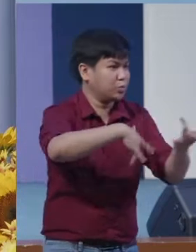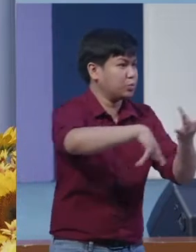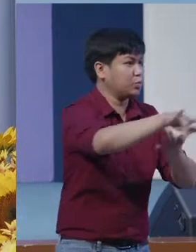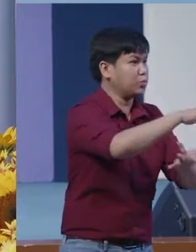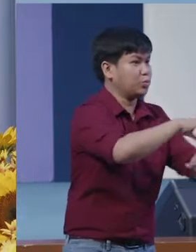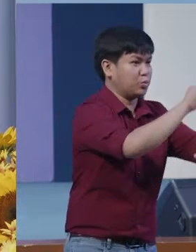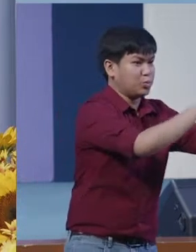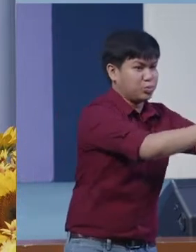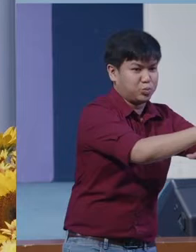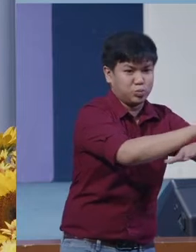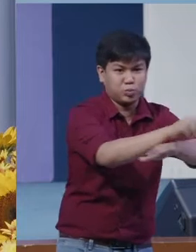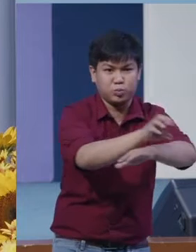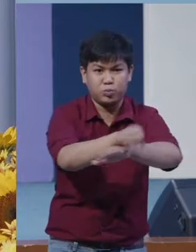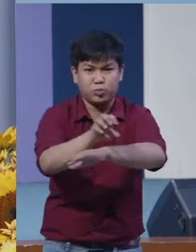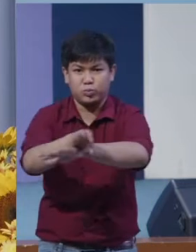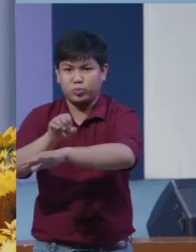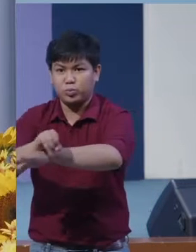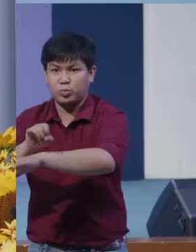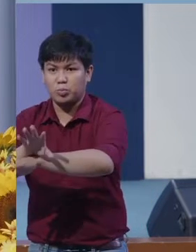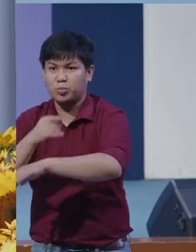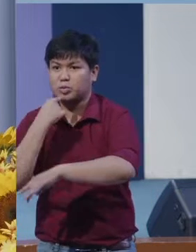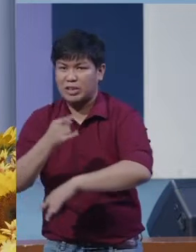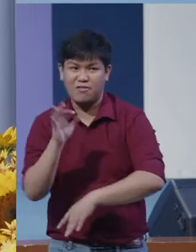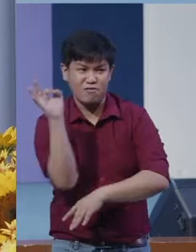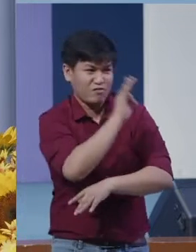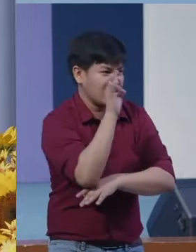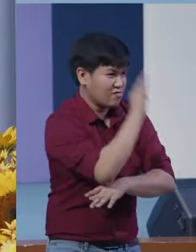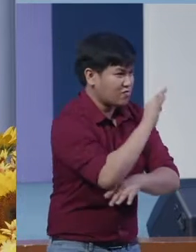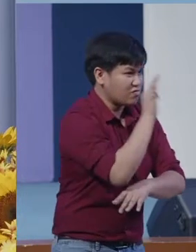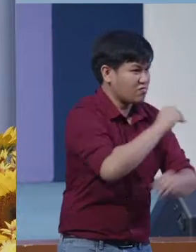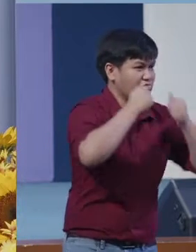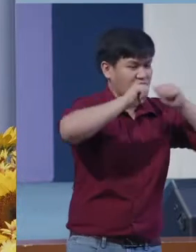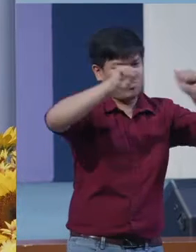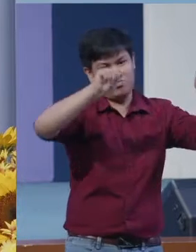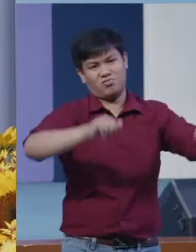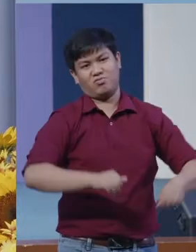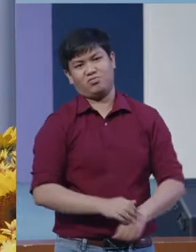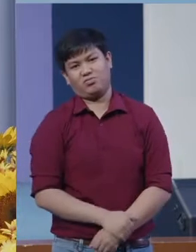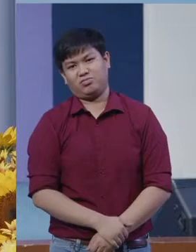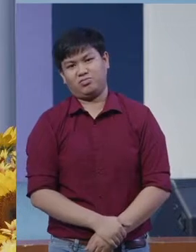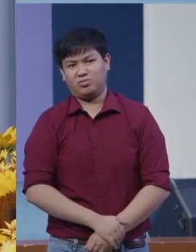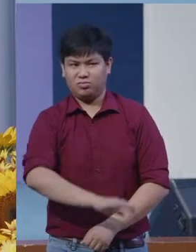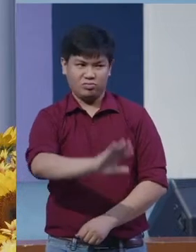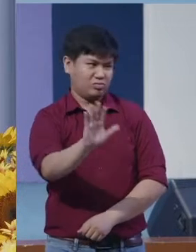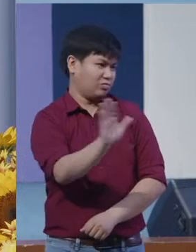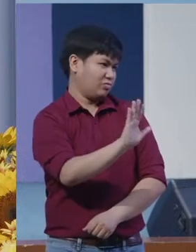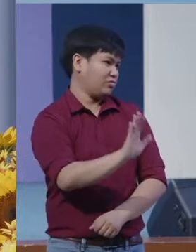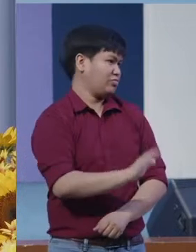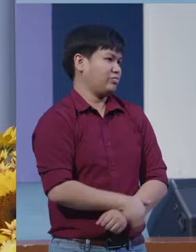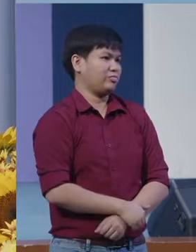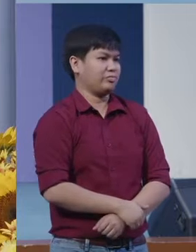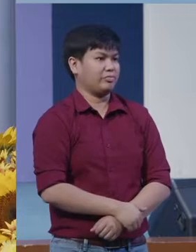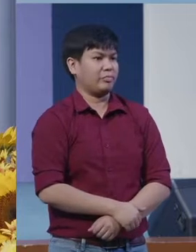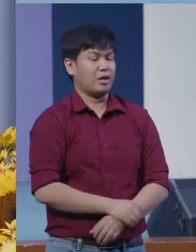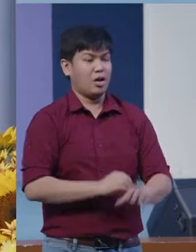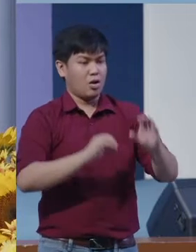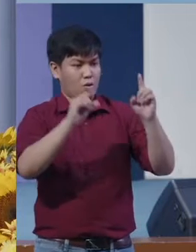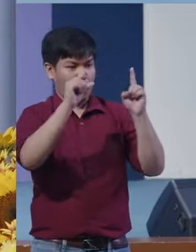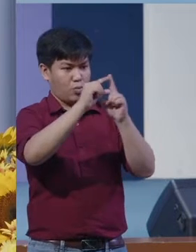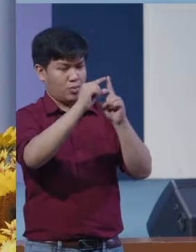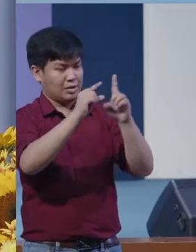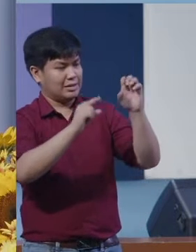a slanderer among your people. Alam niyo po ba na yung salitang